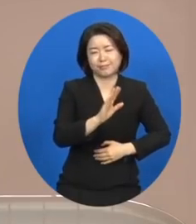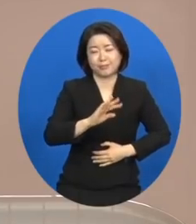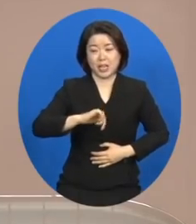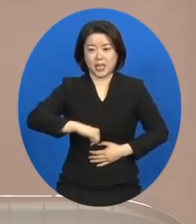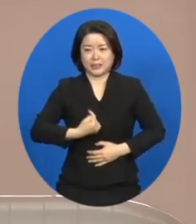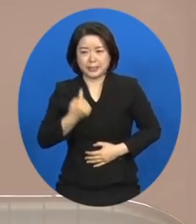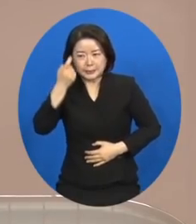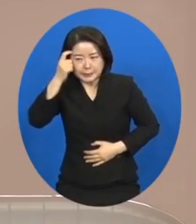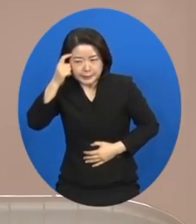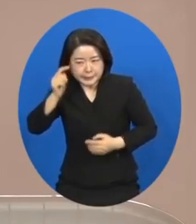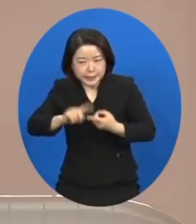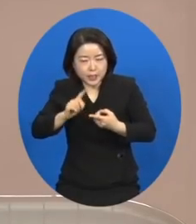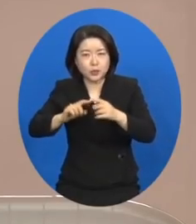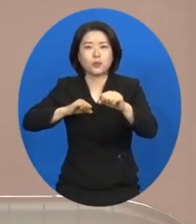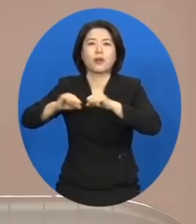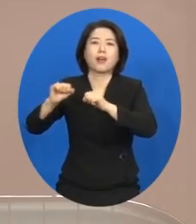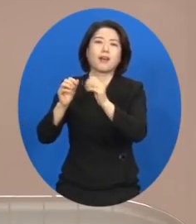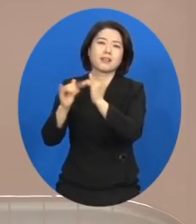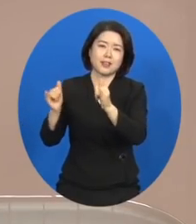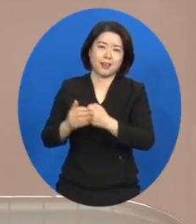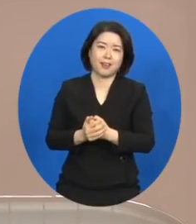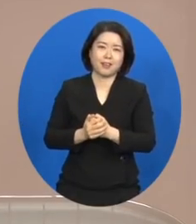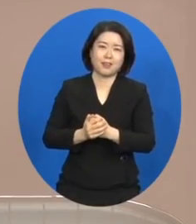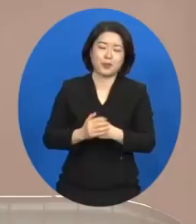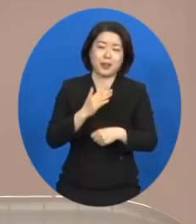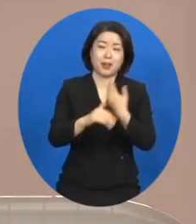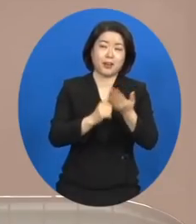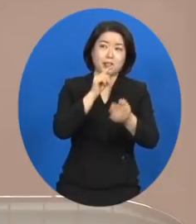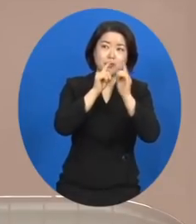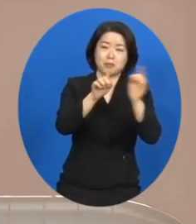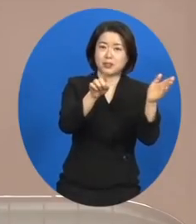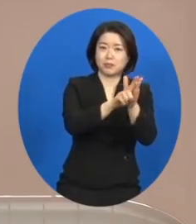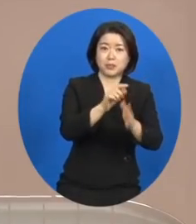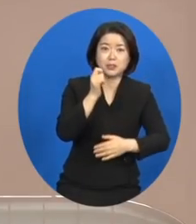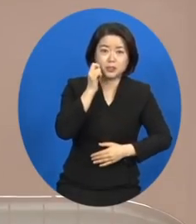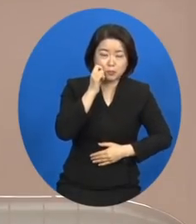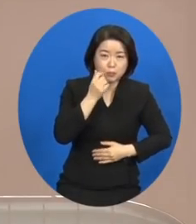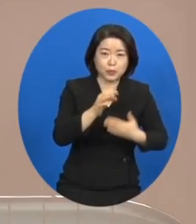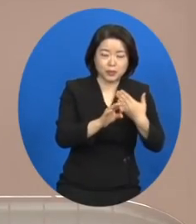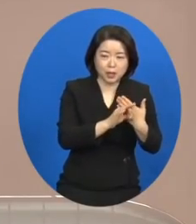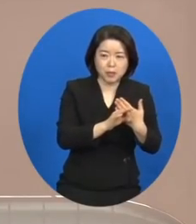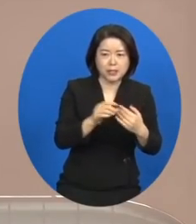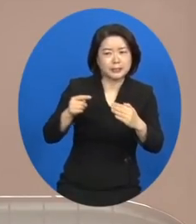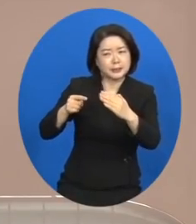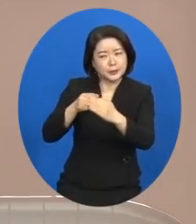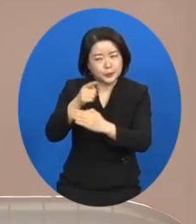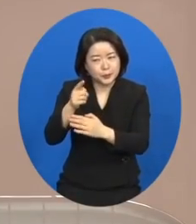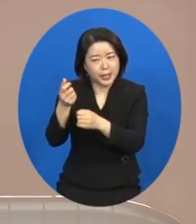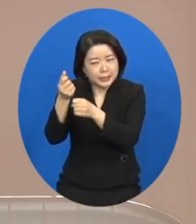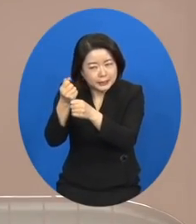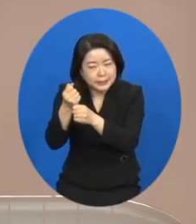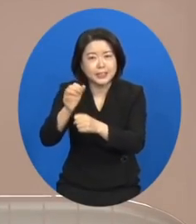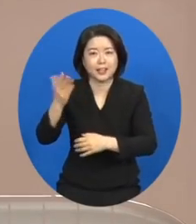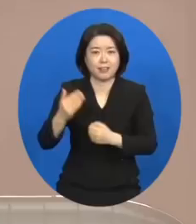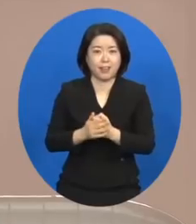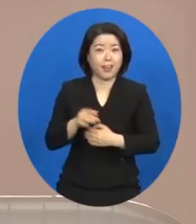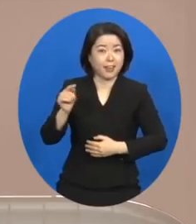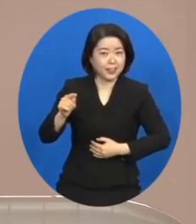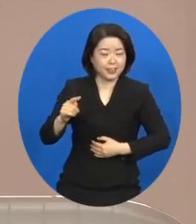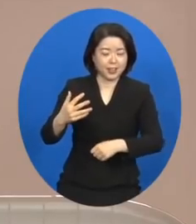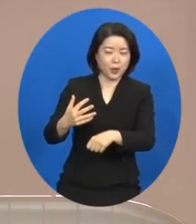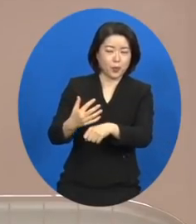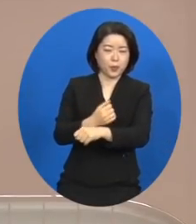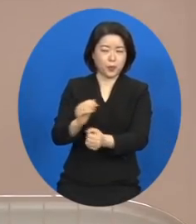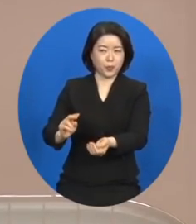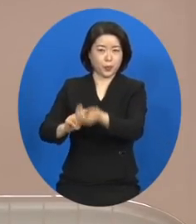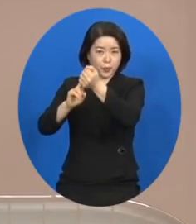그런 사람입니다. 사람이 말씀을 신뢰하지 못하면 그 무엇인가를 의지하게 되어 있는데 그것이 뭔가 대단한 기적과